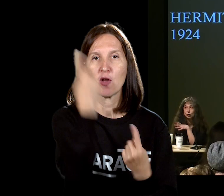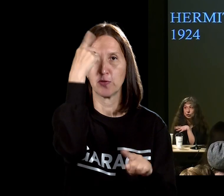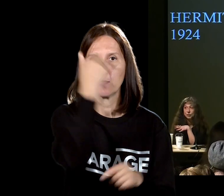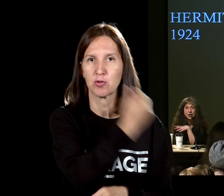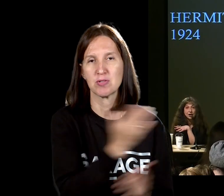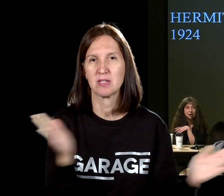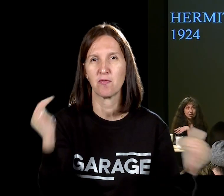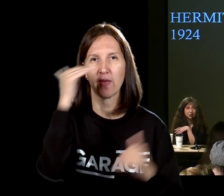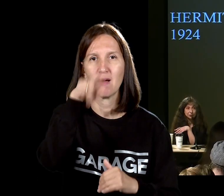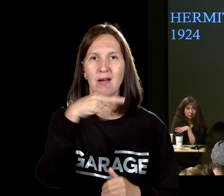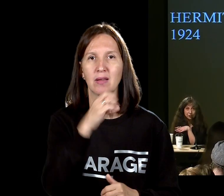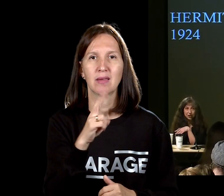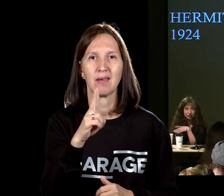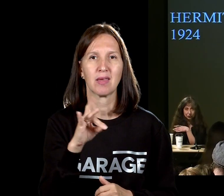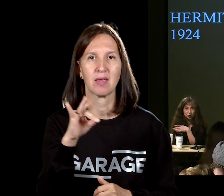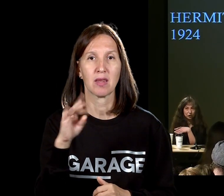есть в работах